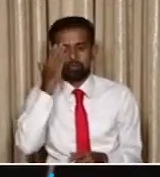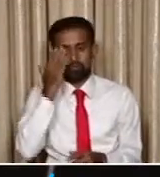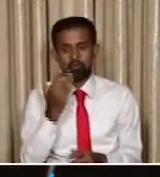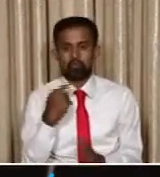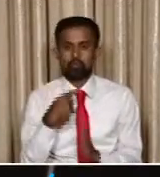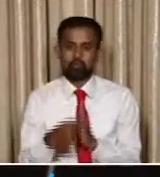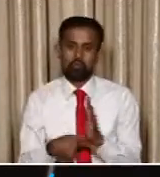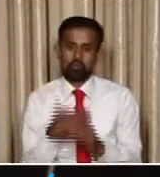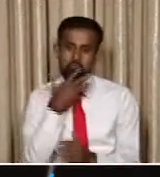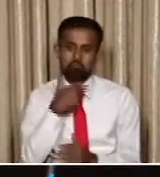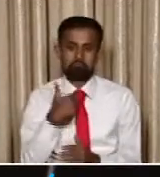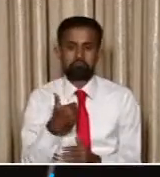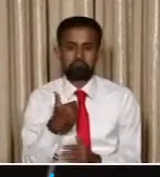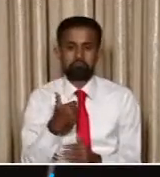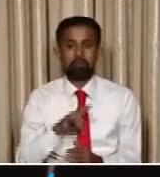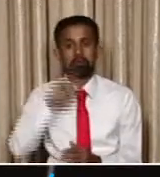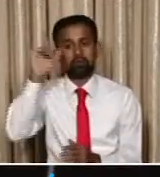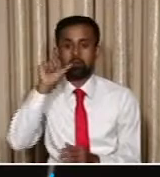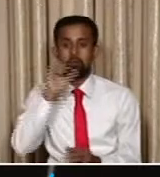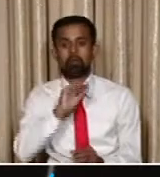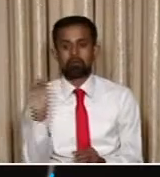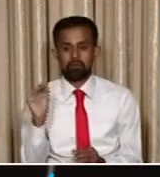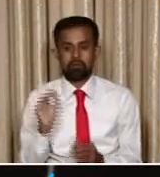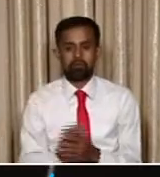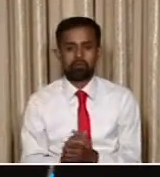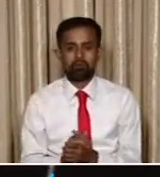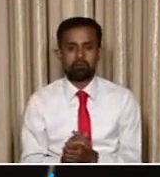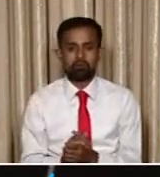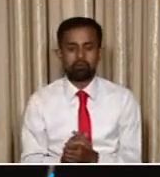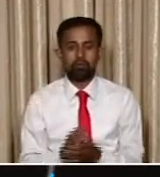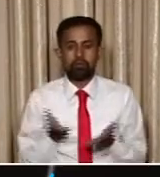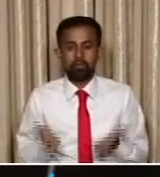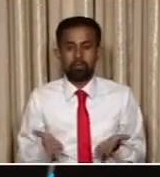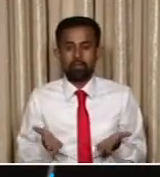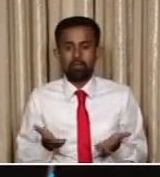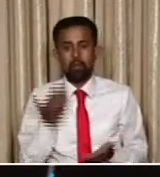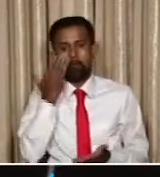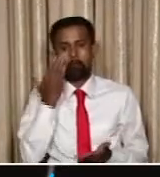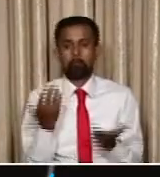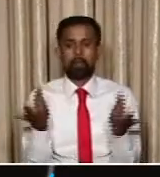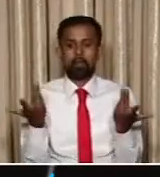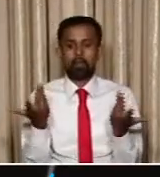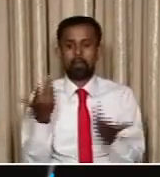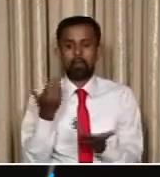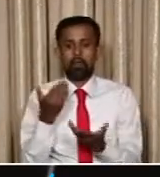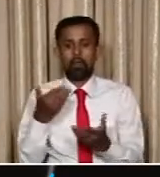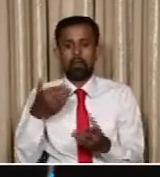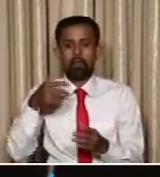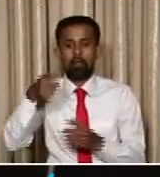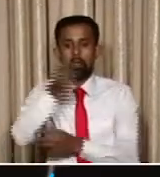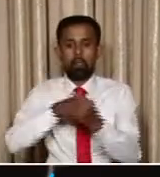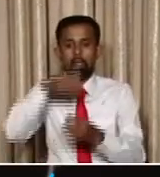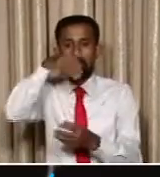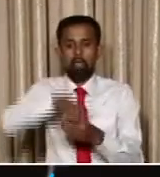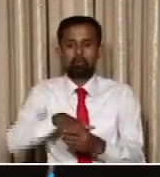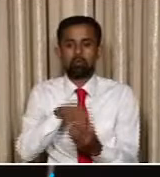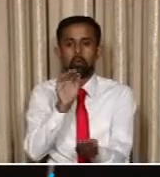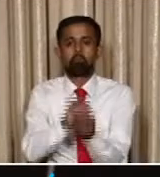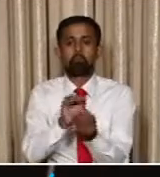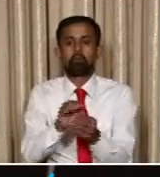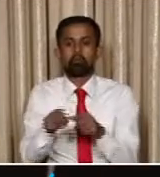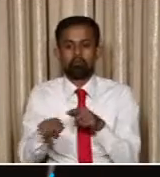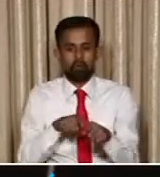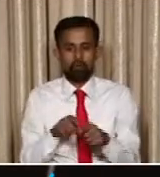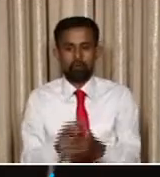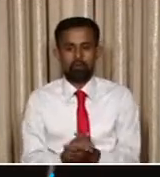ලංකාවේ සුන්දරත්වය දැනෙන්නේ රට ගියාම කියලා. හැබැයි මෙහෙ ඉන්නකම් පේන්නේ නැහැ. ඒ ලින් මැඩ්ඩෝ වගේ ලිඳ ඇතුළට වෙලා බලන් ඉන්නවා. ඉතින්